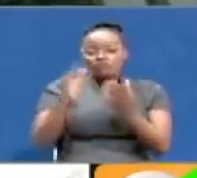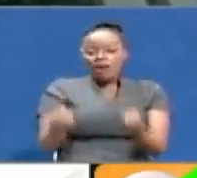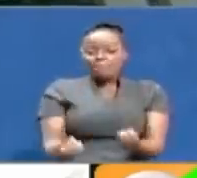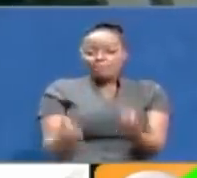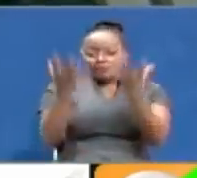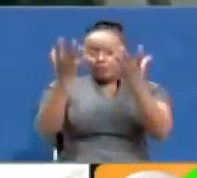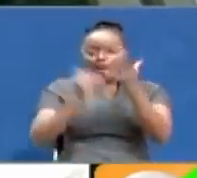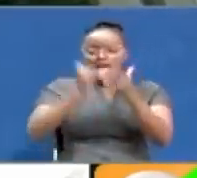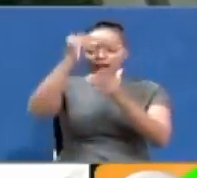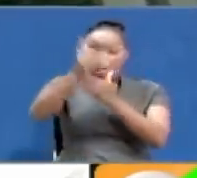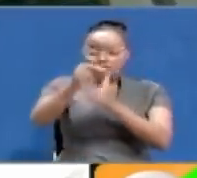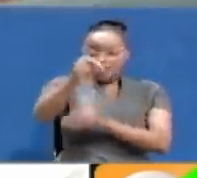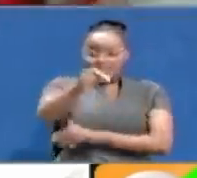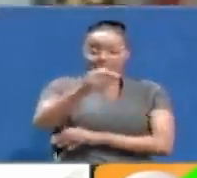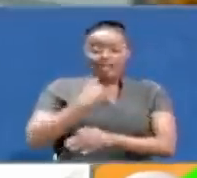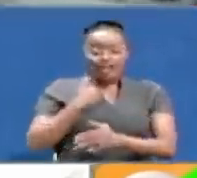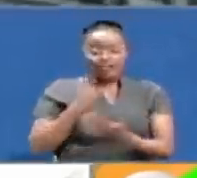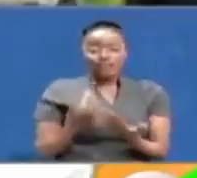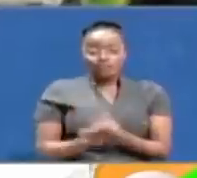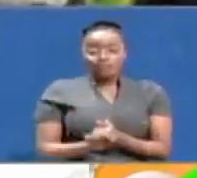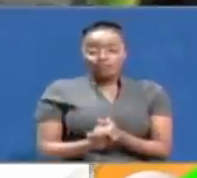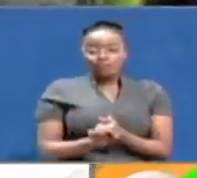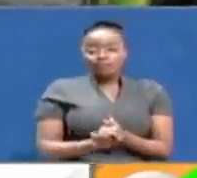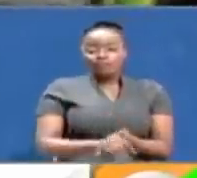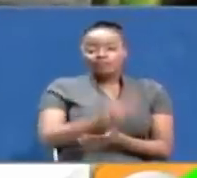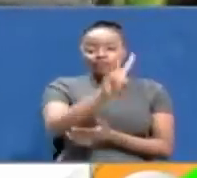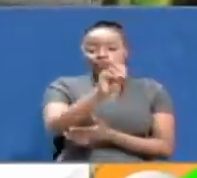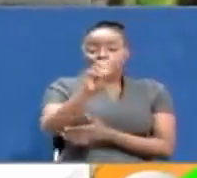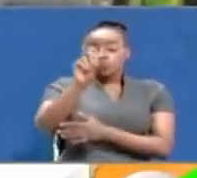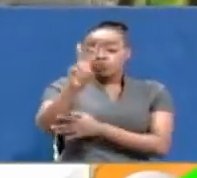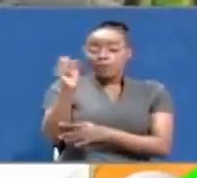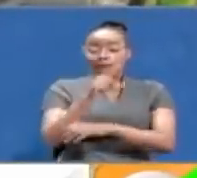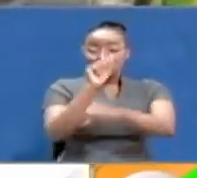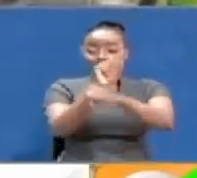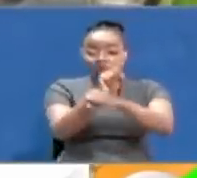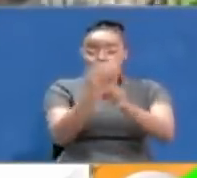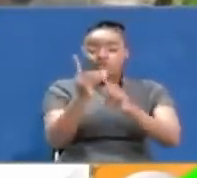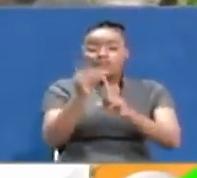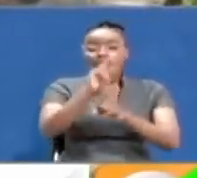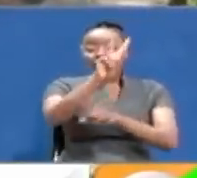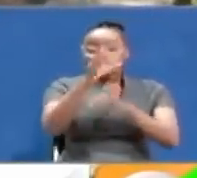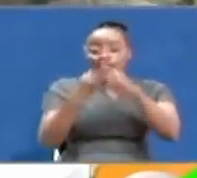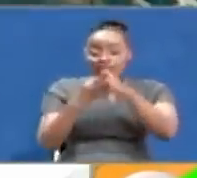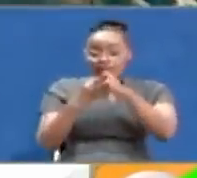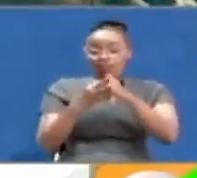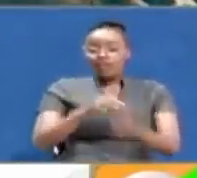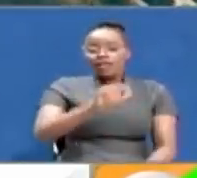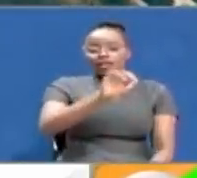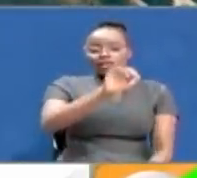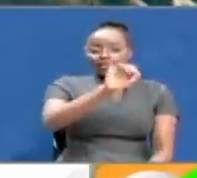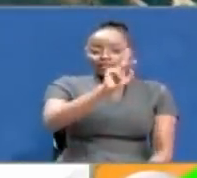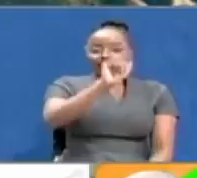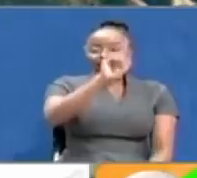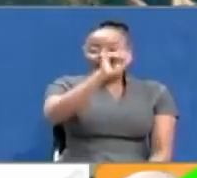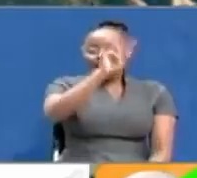zaidi ya kigaidi yakifuatia shambulio hilo. Mwaka 2002 mwezi Novemba tarehe 28, hoteli ya Kikambala